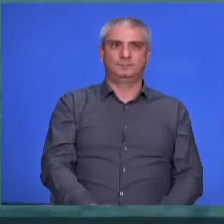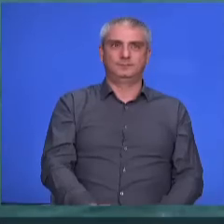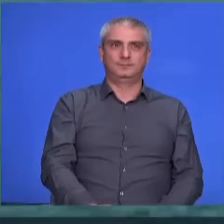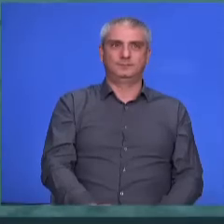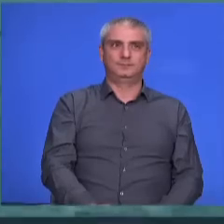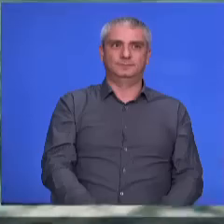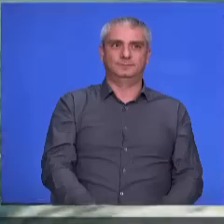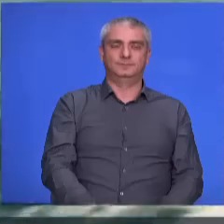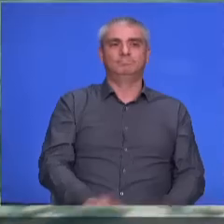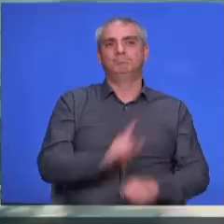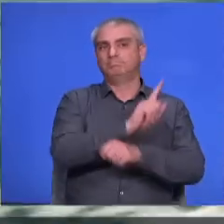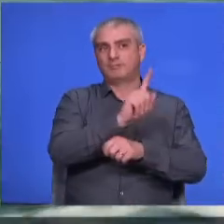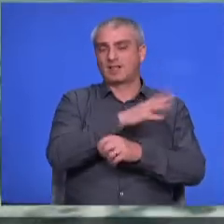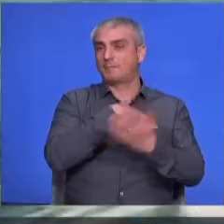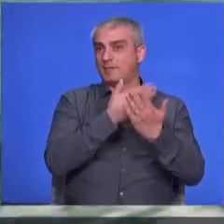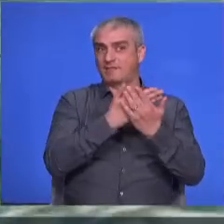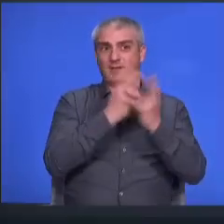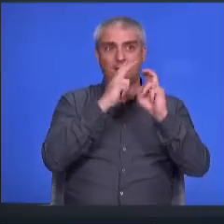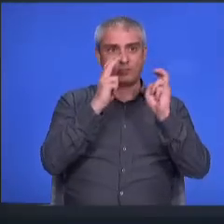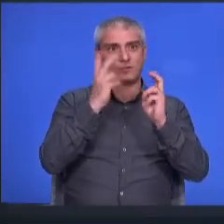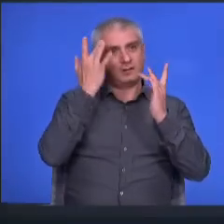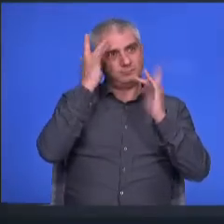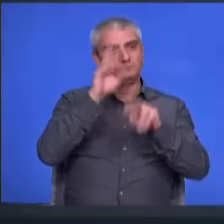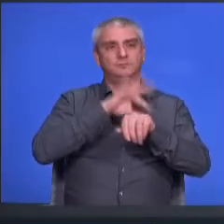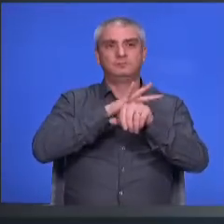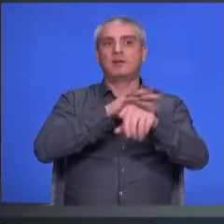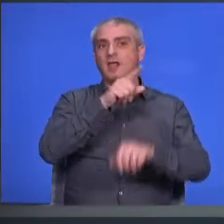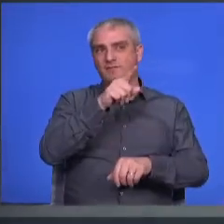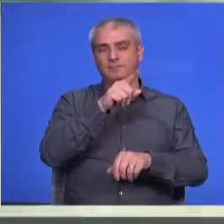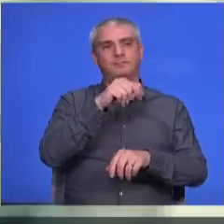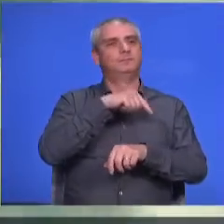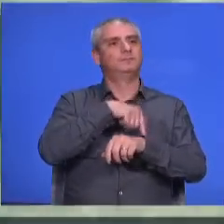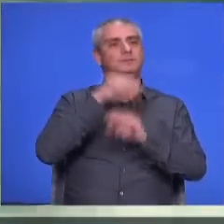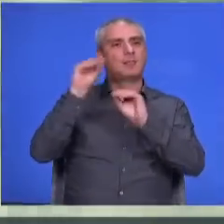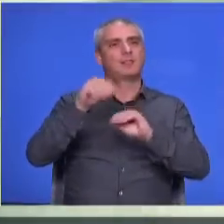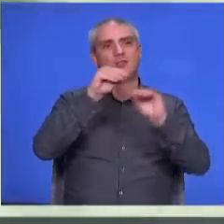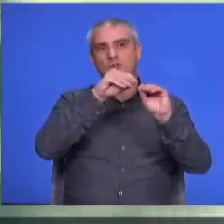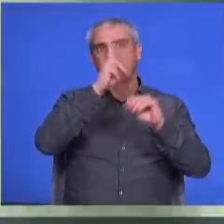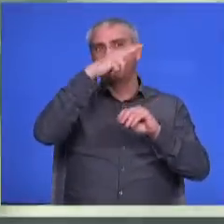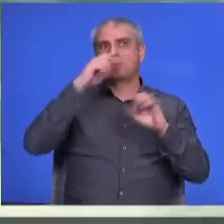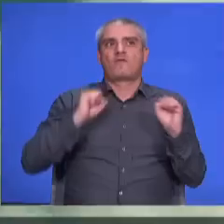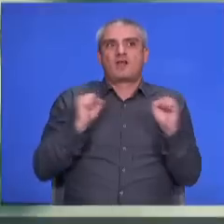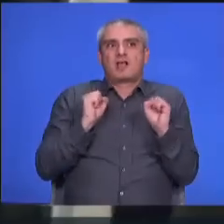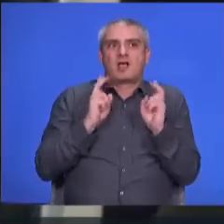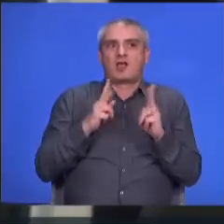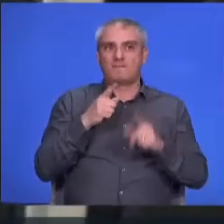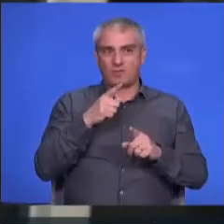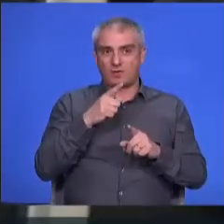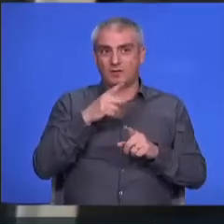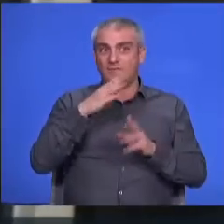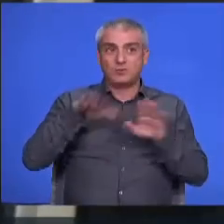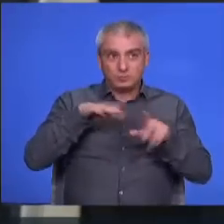בינתיים המתנדבים של העמותה דואגים ללוות את ולדימיר תוך כדי נדודים ברחבי נורווגיה הקפואה. לאן שהוא שוחה, הם